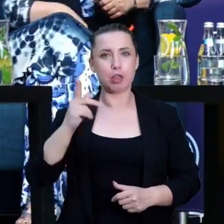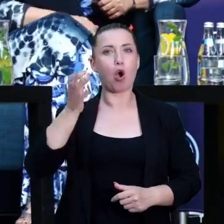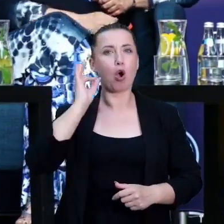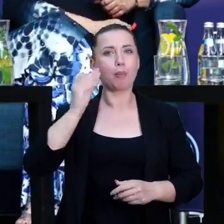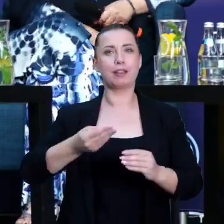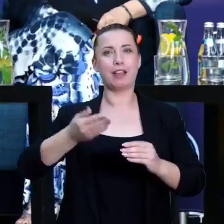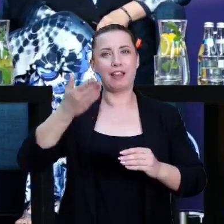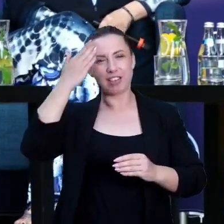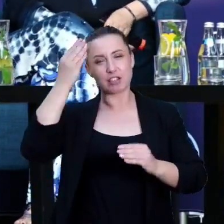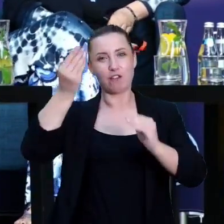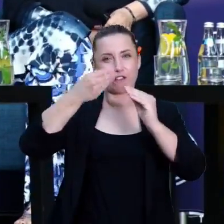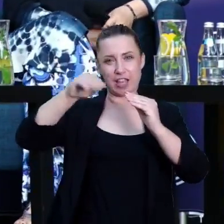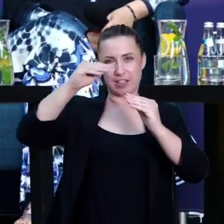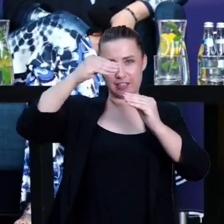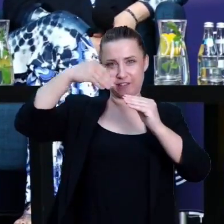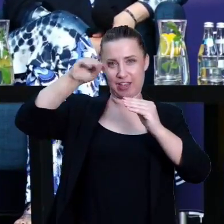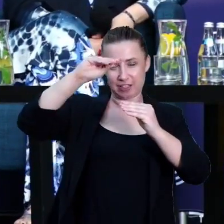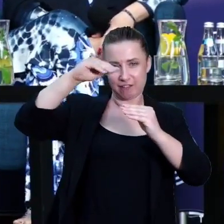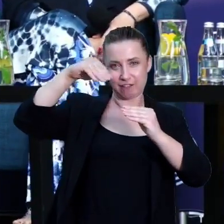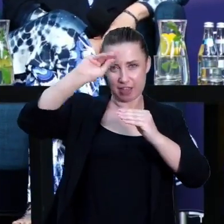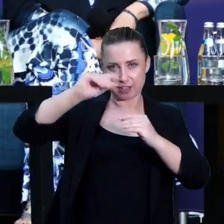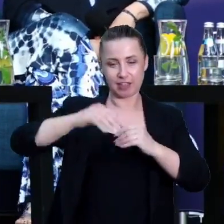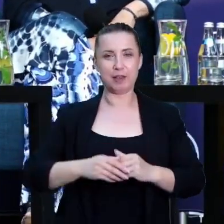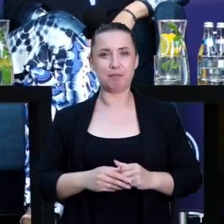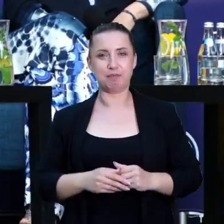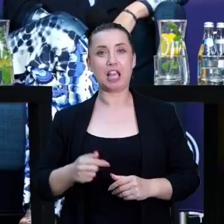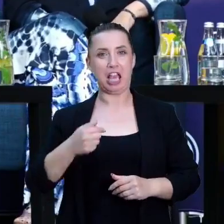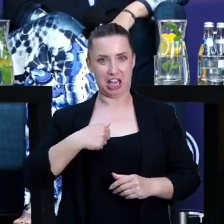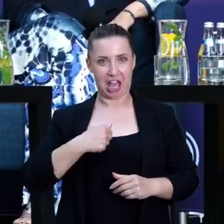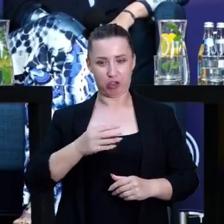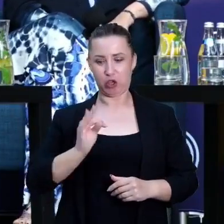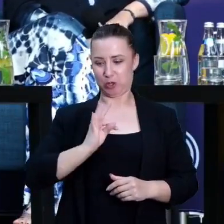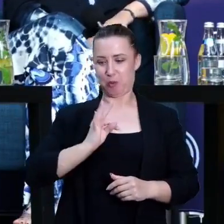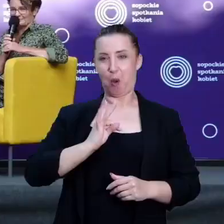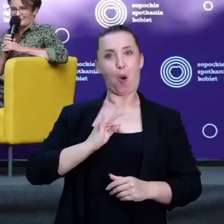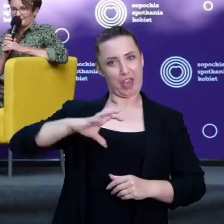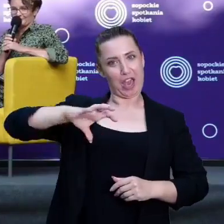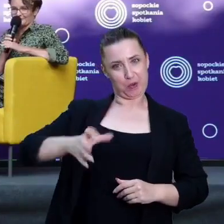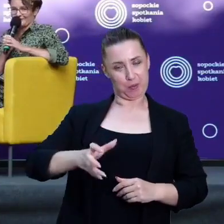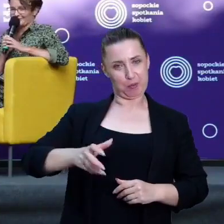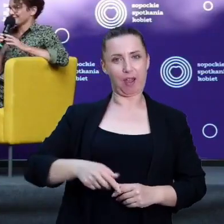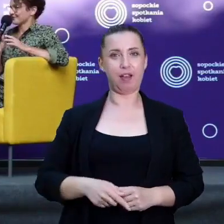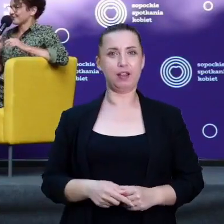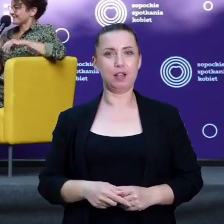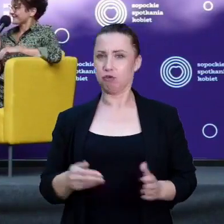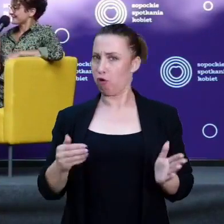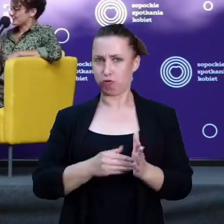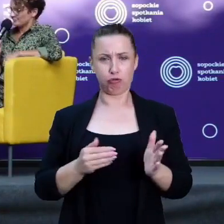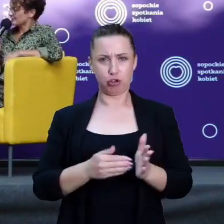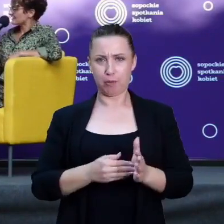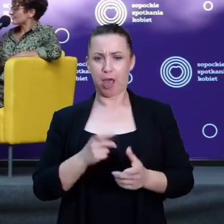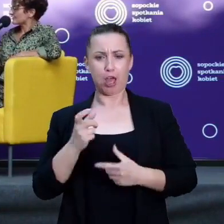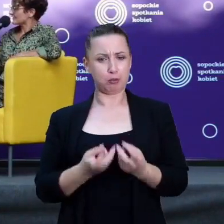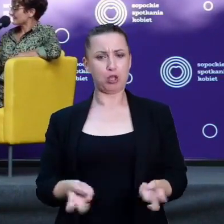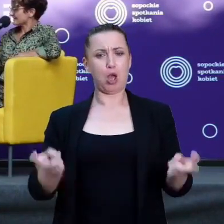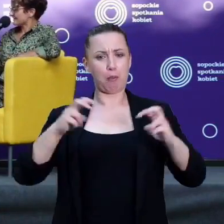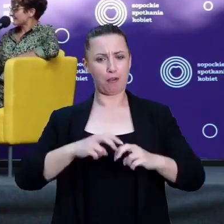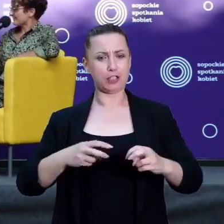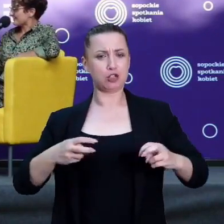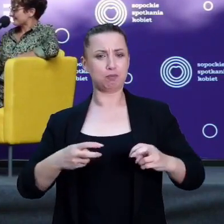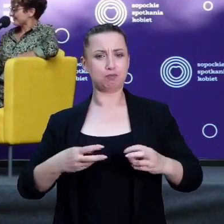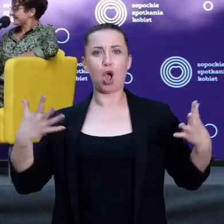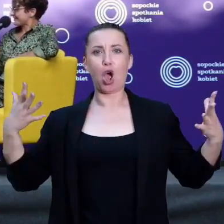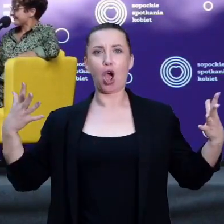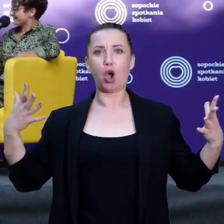absolutnie zapisuję się do tej grupy. To myślę, że klub wiedźma jakiś zrobimy. Krysiu, czy ty do